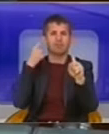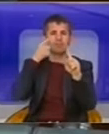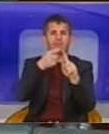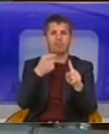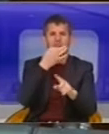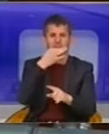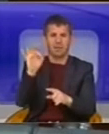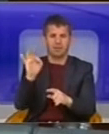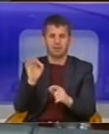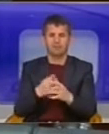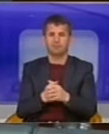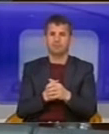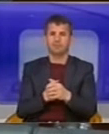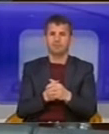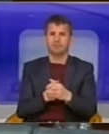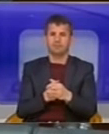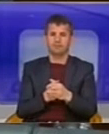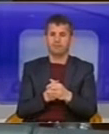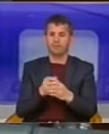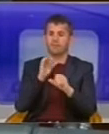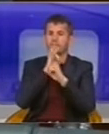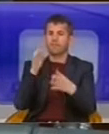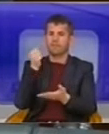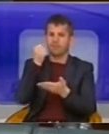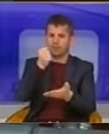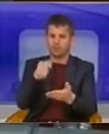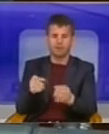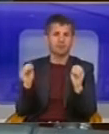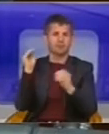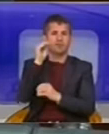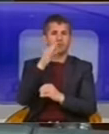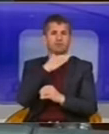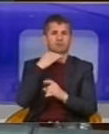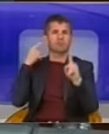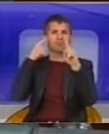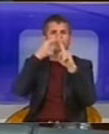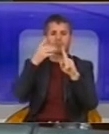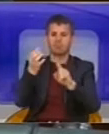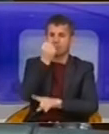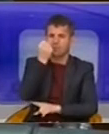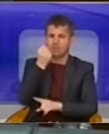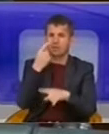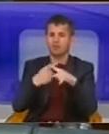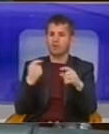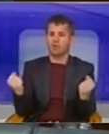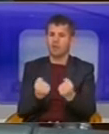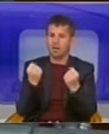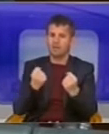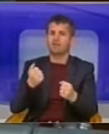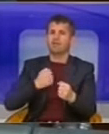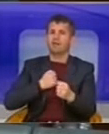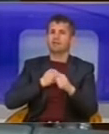e saj realitet. Dhe pando afonde për pjesën më të modhe të synimeve, angazhime dhe garancive të